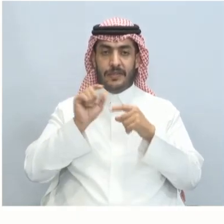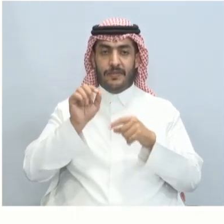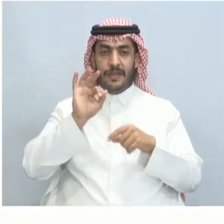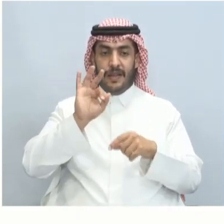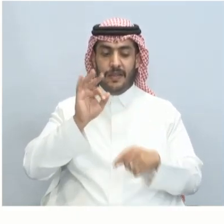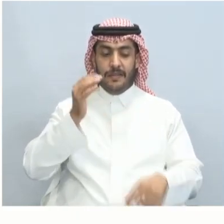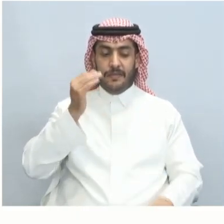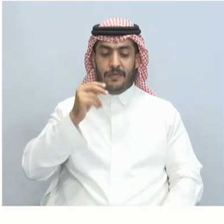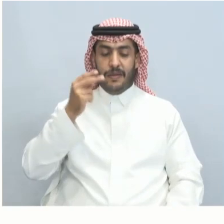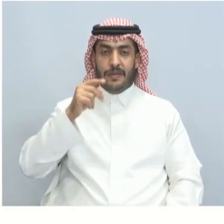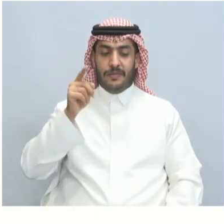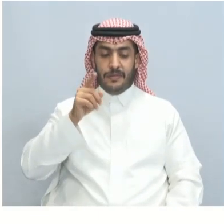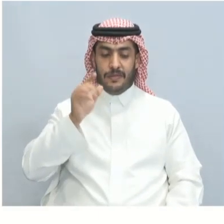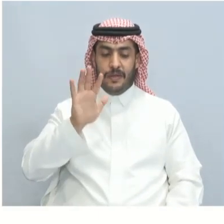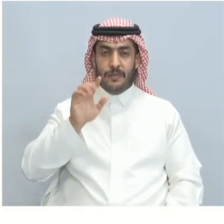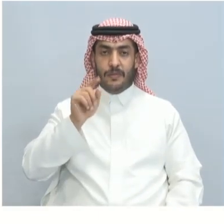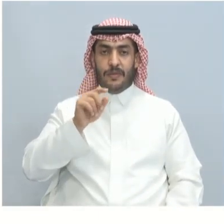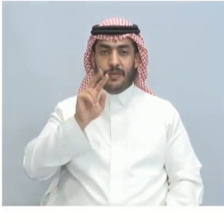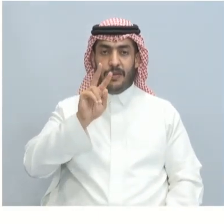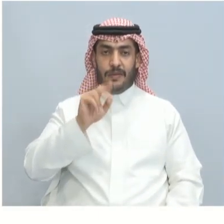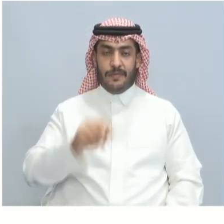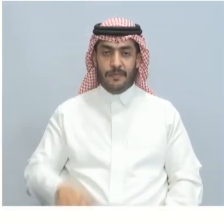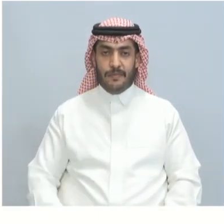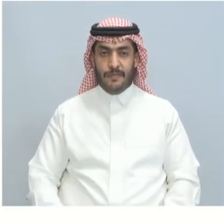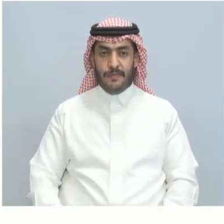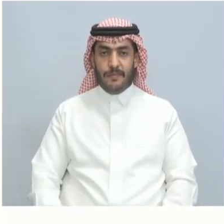و3 عين شرطه هي 5